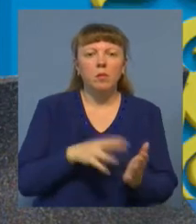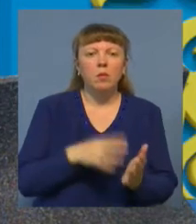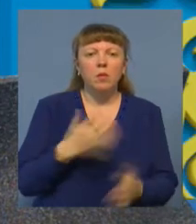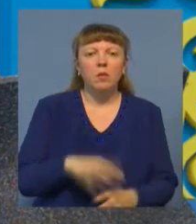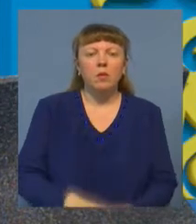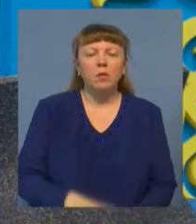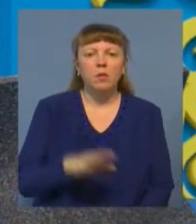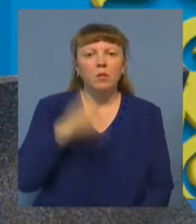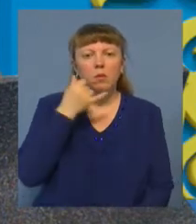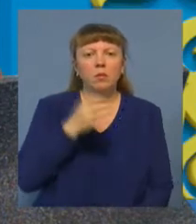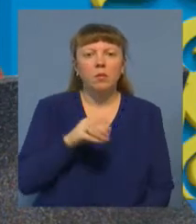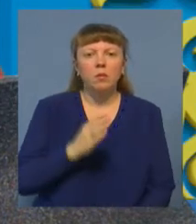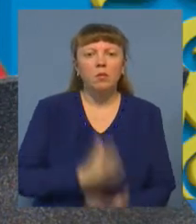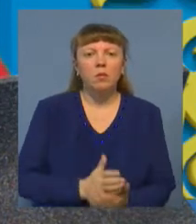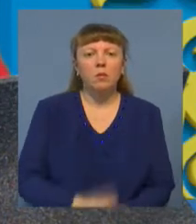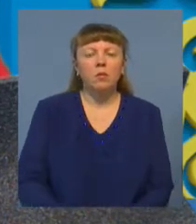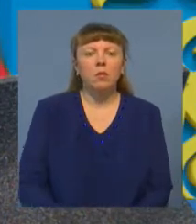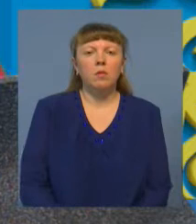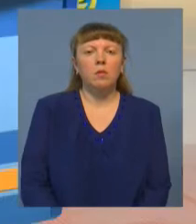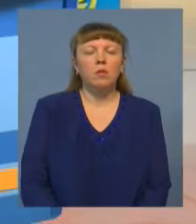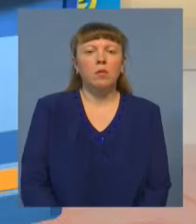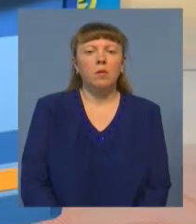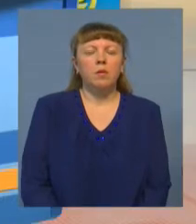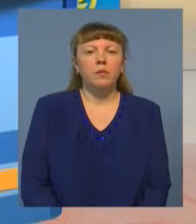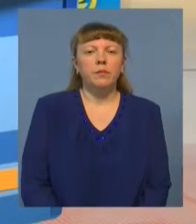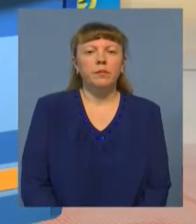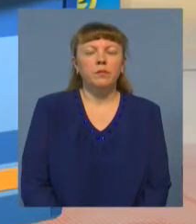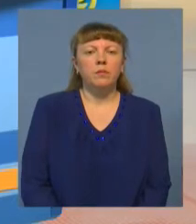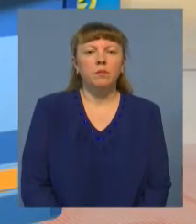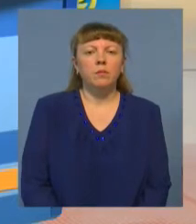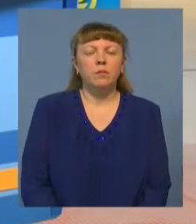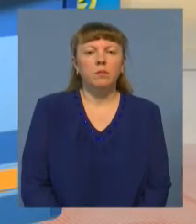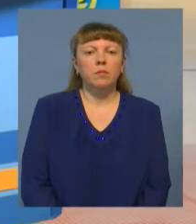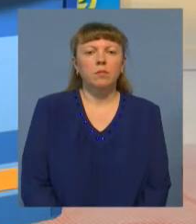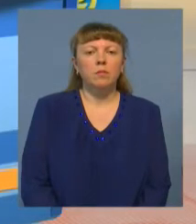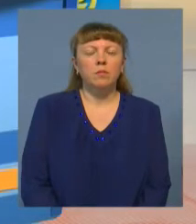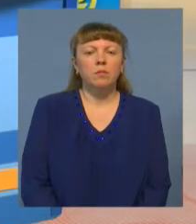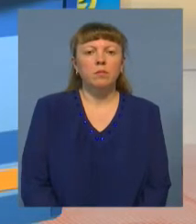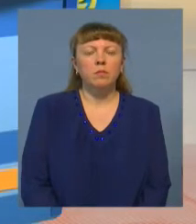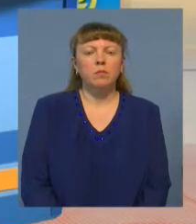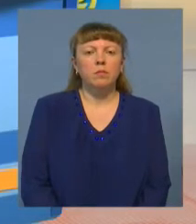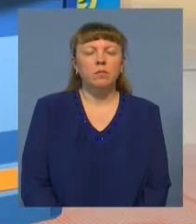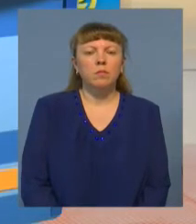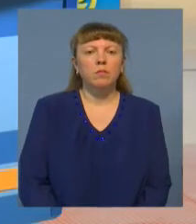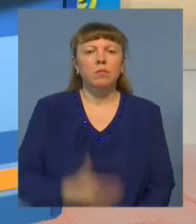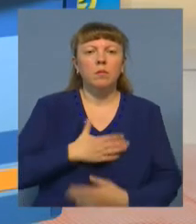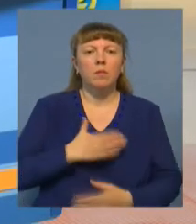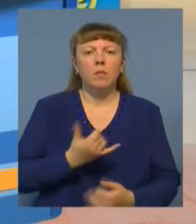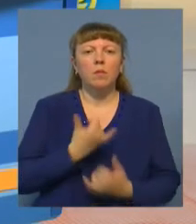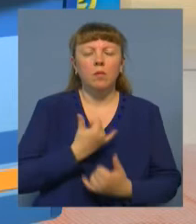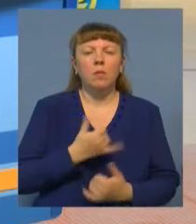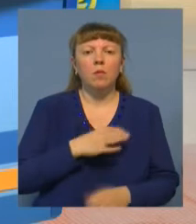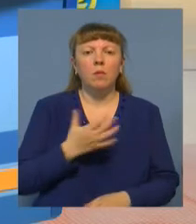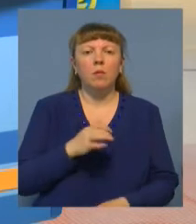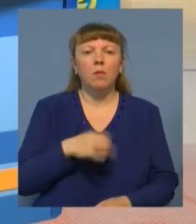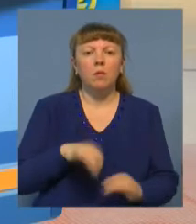8700-028-58-69. Все наши средства связи у вас на телеэкранах. Итак, добрый вечер. Я рада приветствовать вас в нашей студии и благодарю, что вы нашли время вот обсудить эту